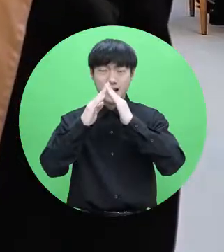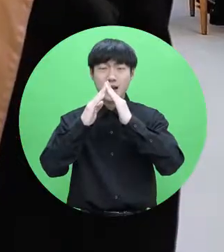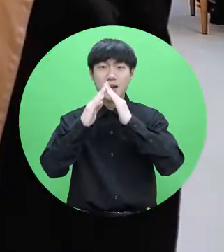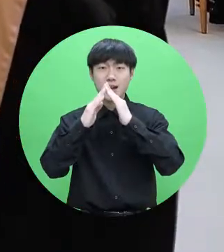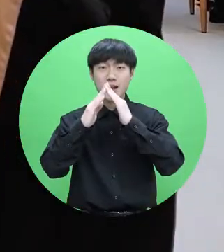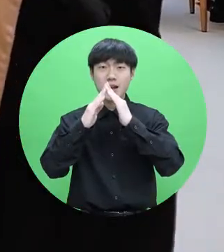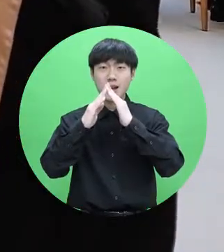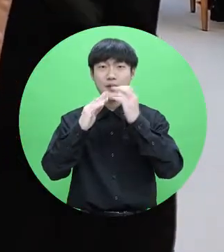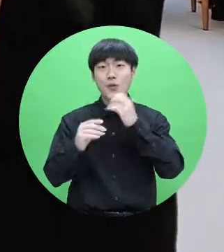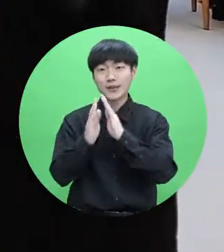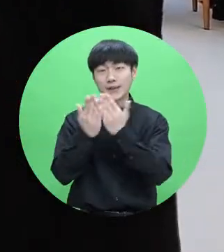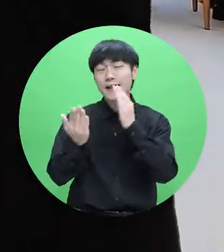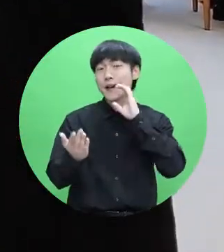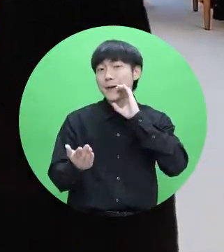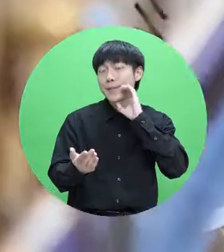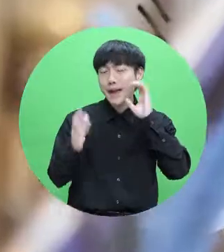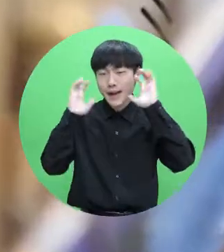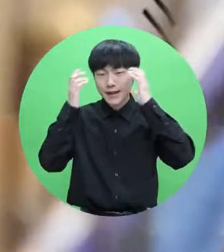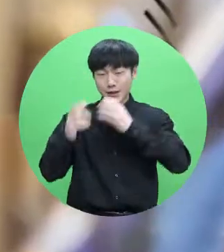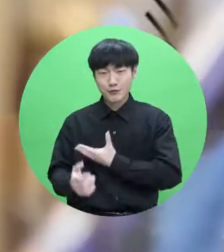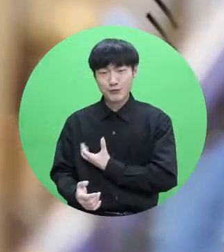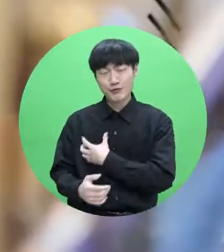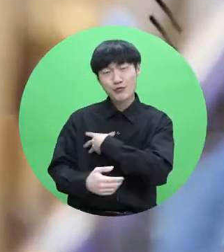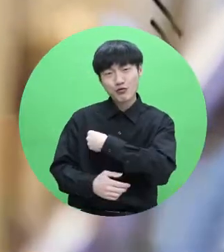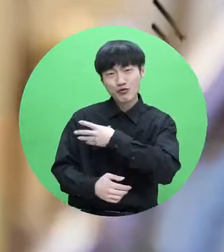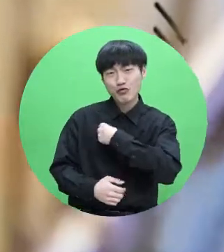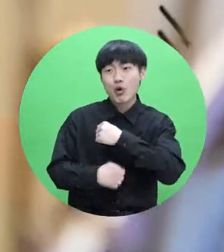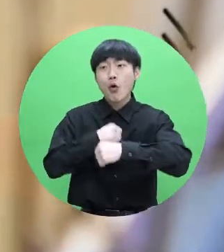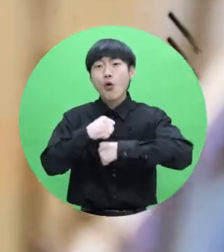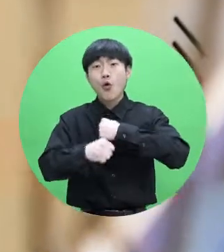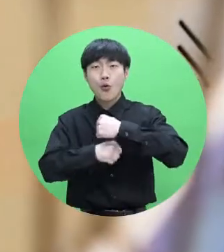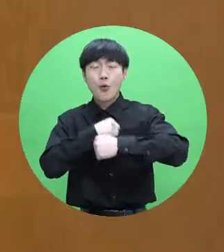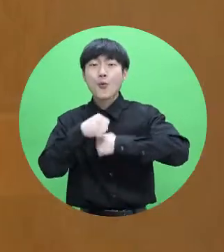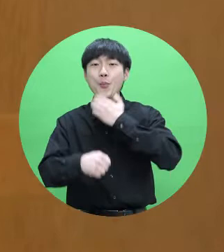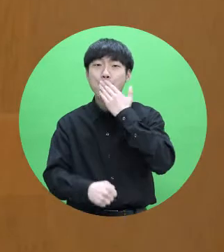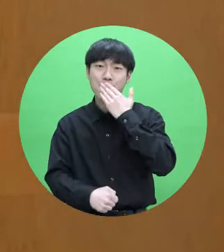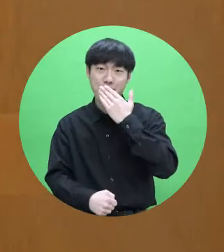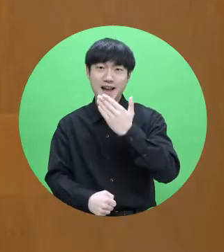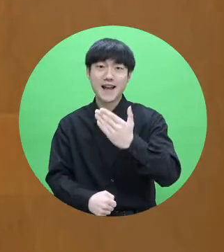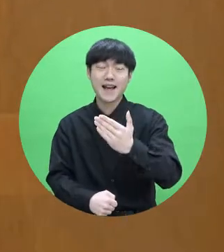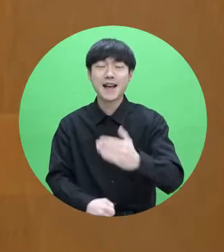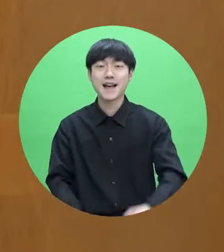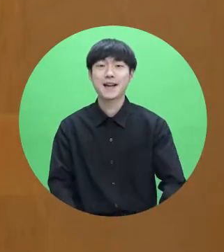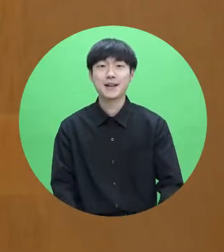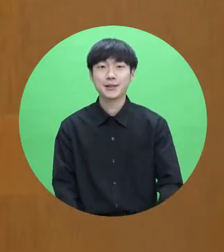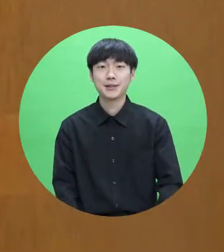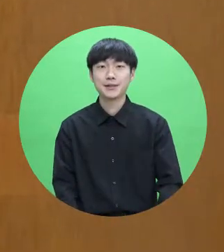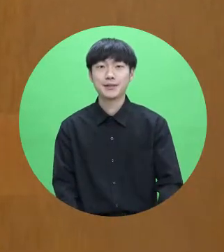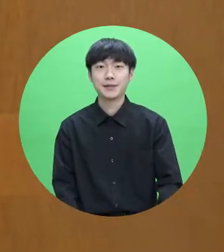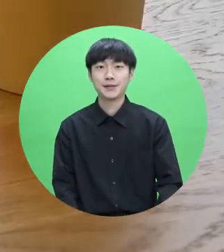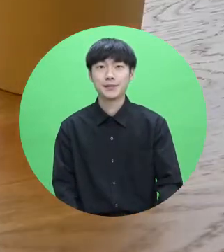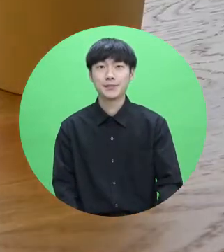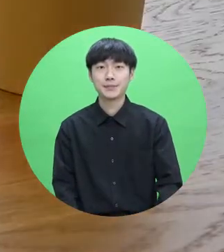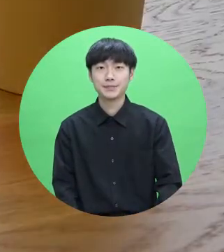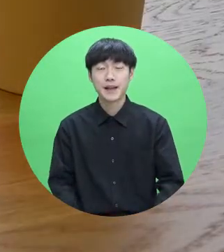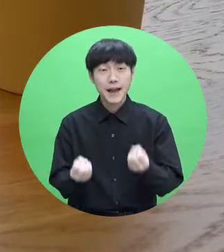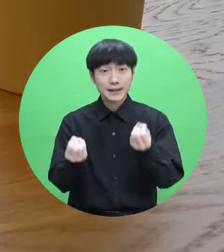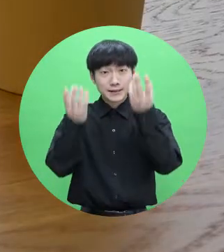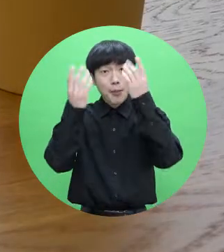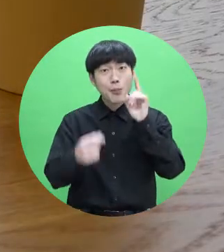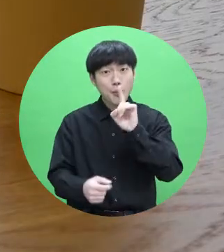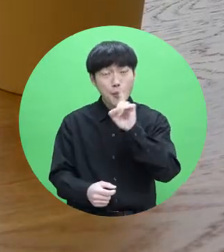제곱미터 규모로 조성돼 쓰며 부 카페 수유실 등 주민들이 자유롭게 이용할 수 있는 편의시설도 마련돼